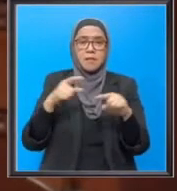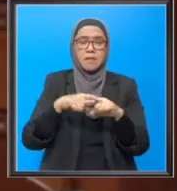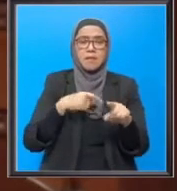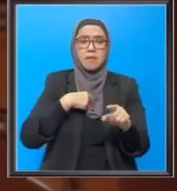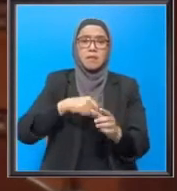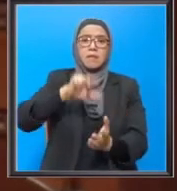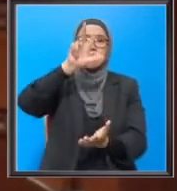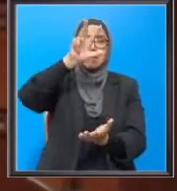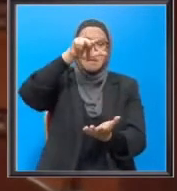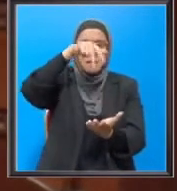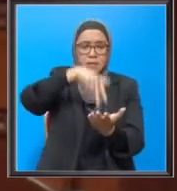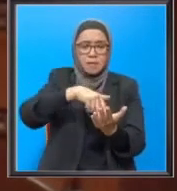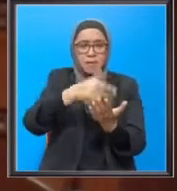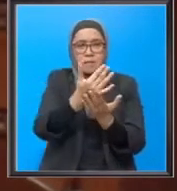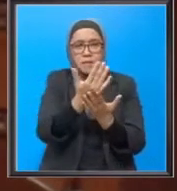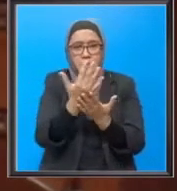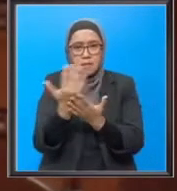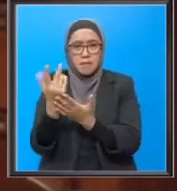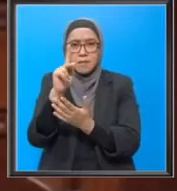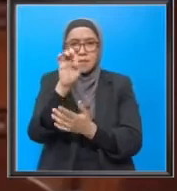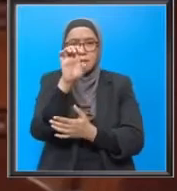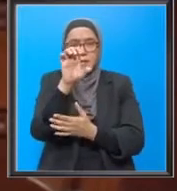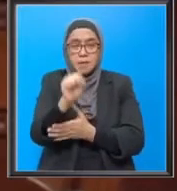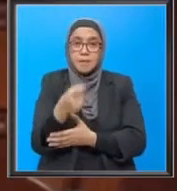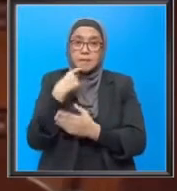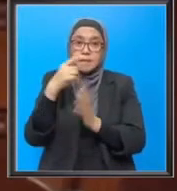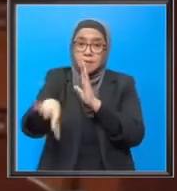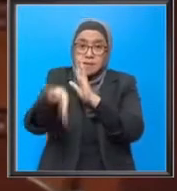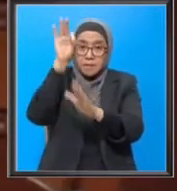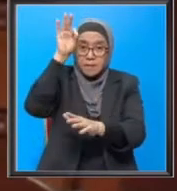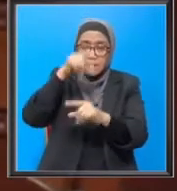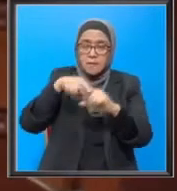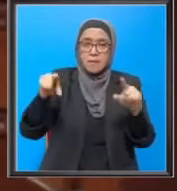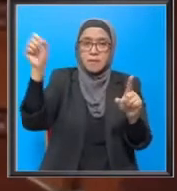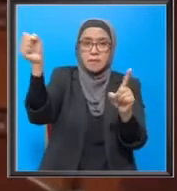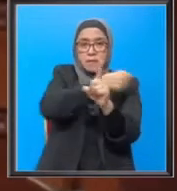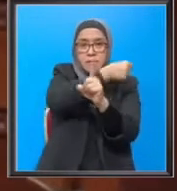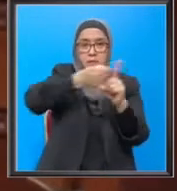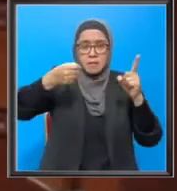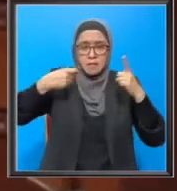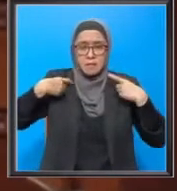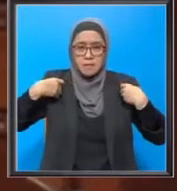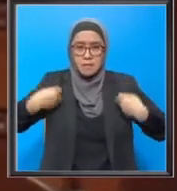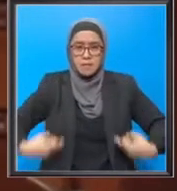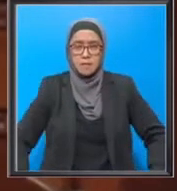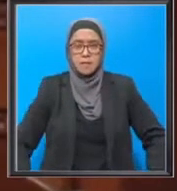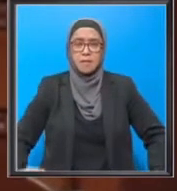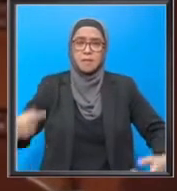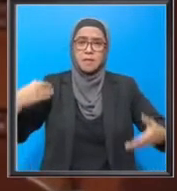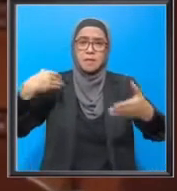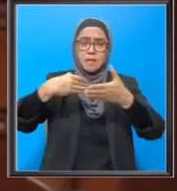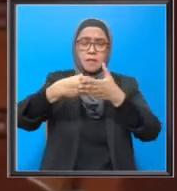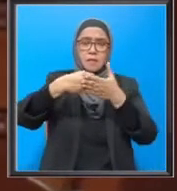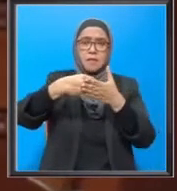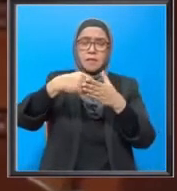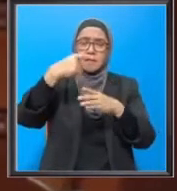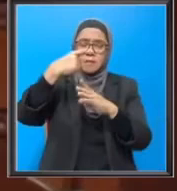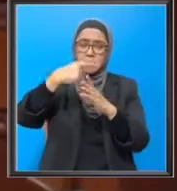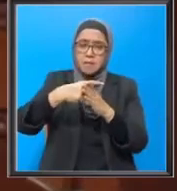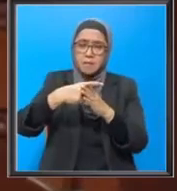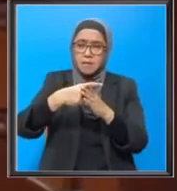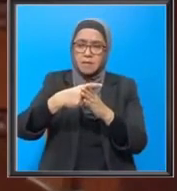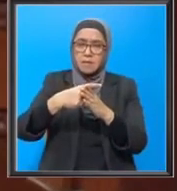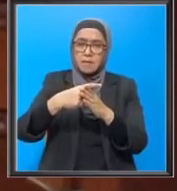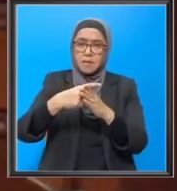3870 di pakis dan didapati penderaan physical untuk tahun 2020 sehingga September yaitu studi